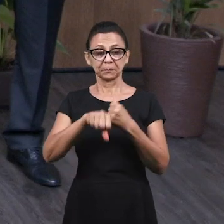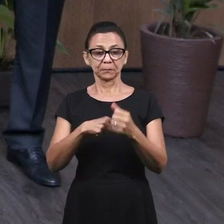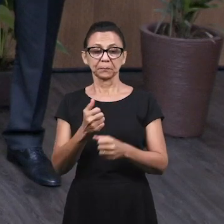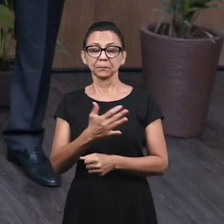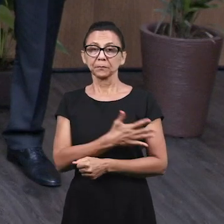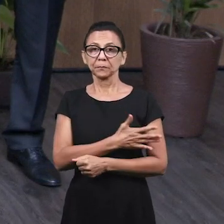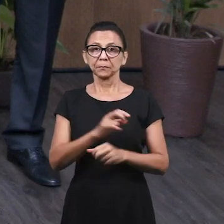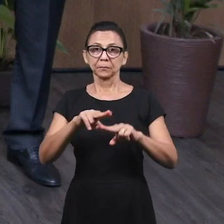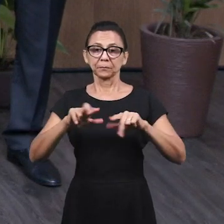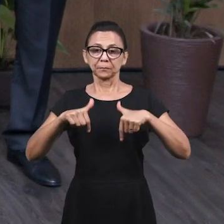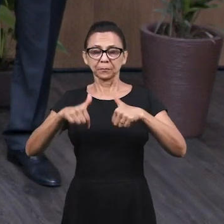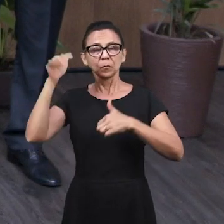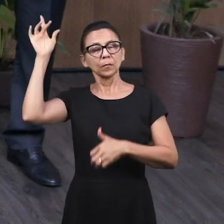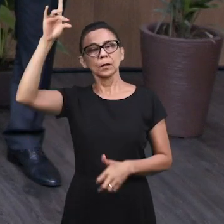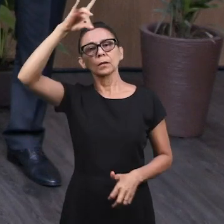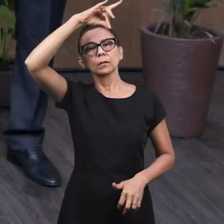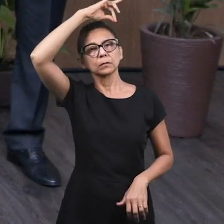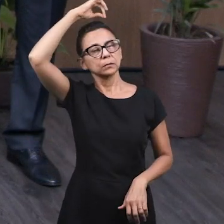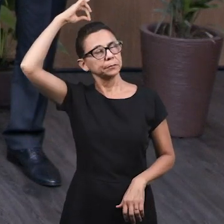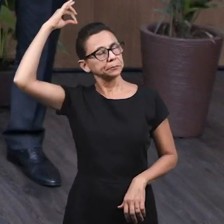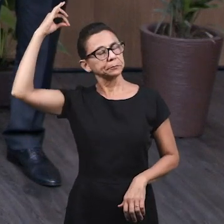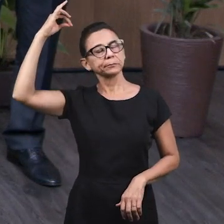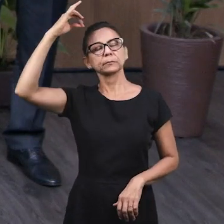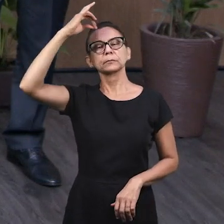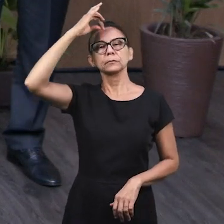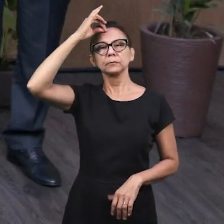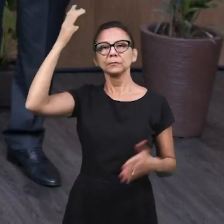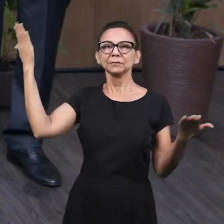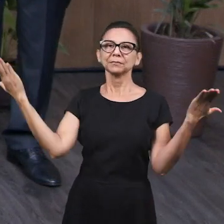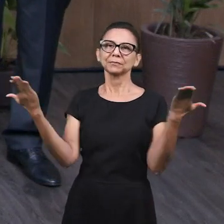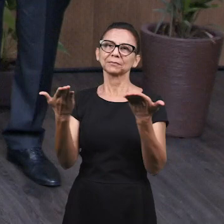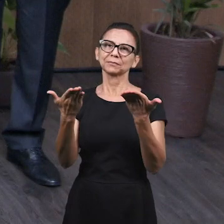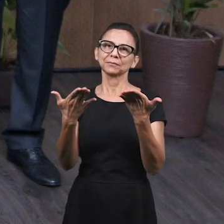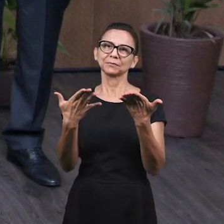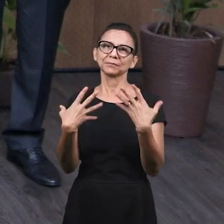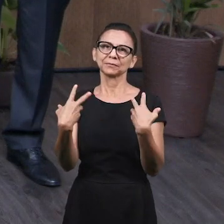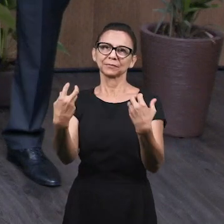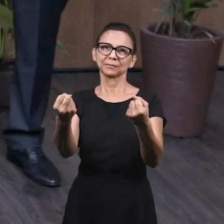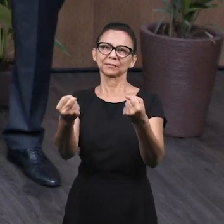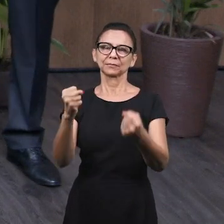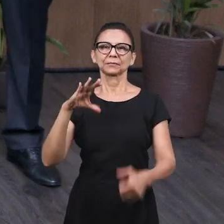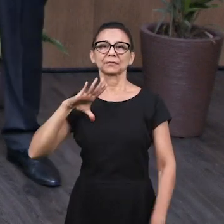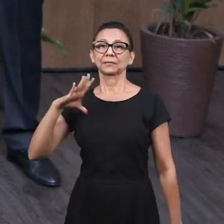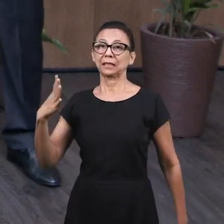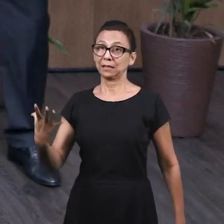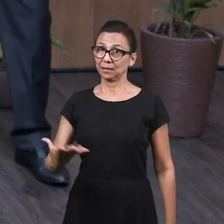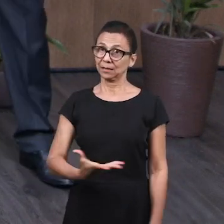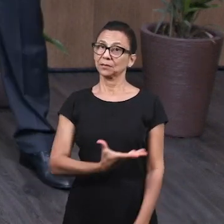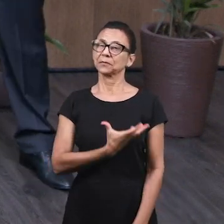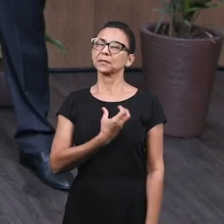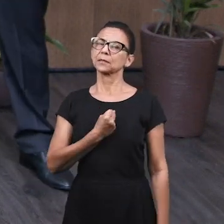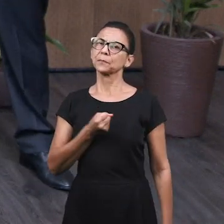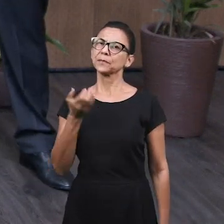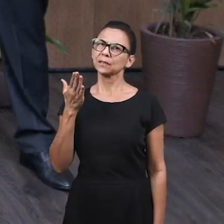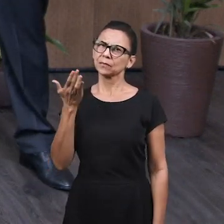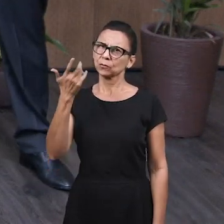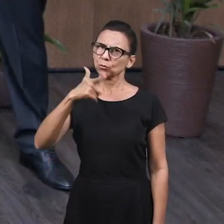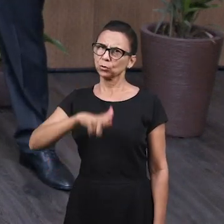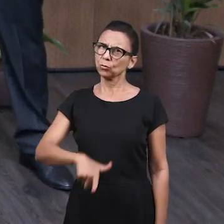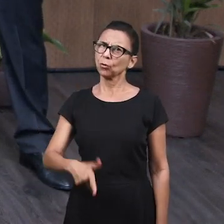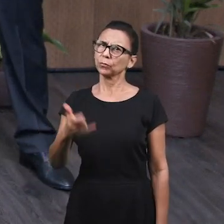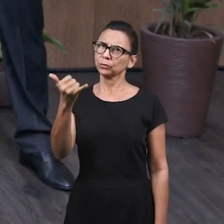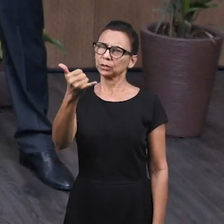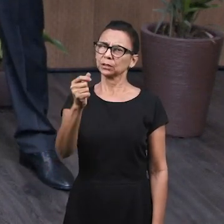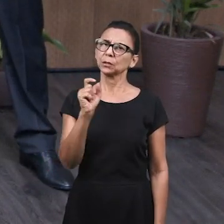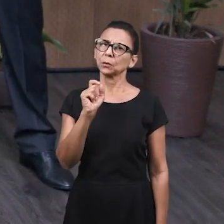recevant ainsi le salut. Et il était vrai, nous avons déjà dit, que Zachée était un pécheur,